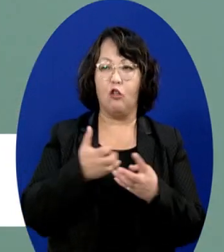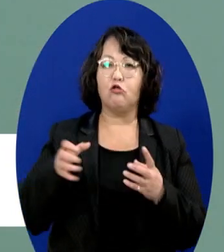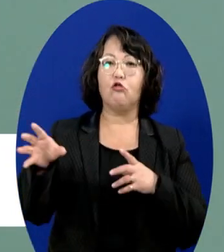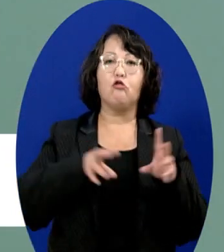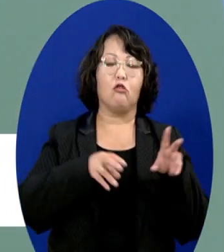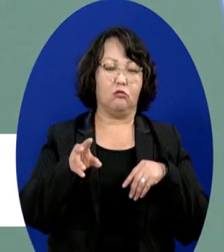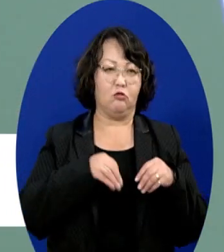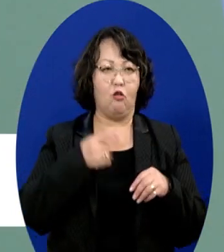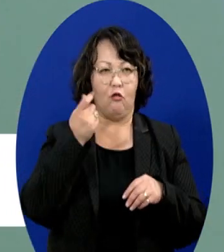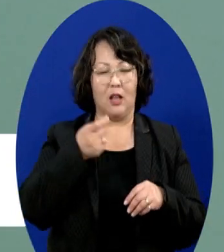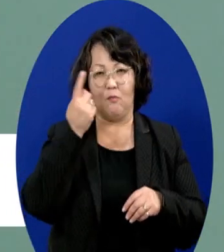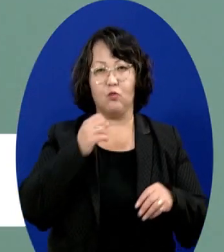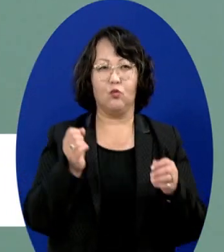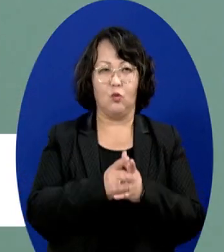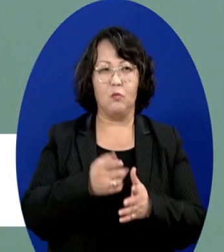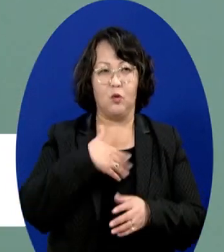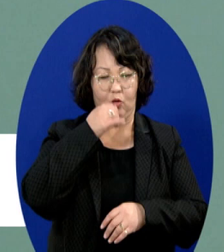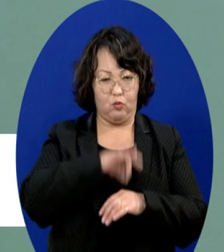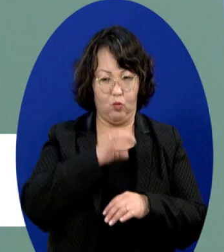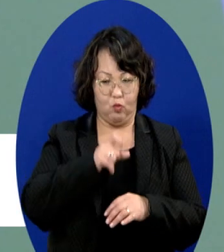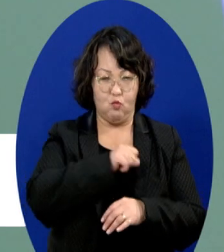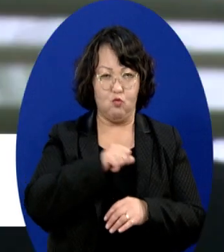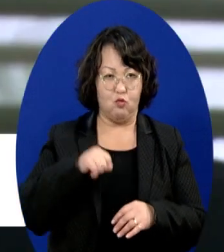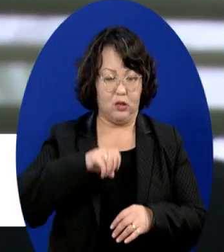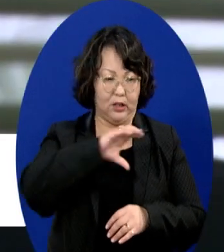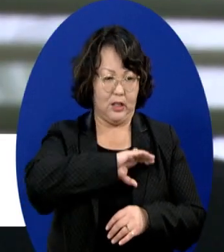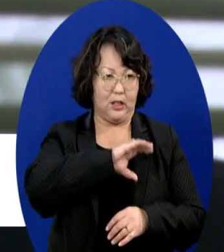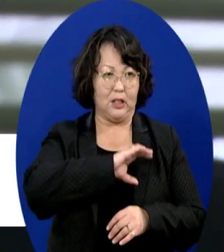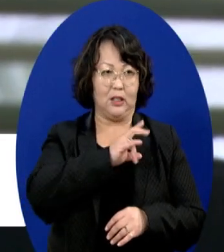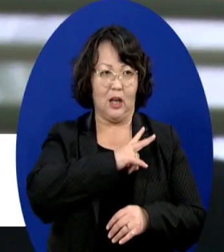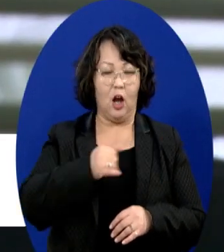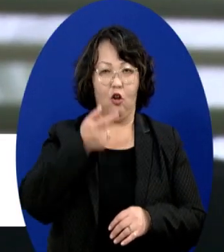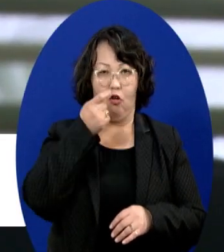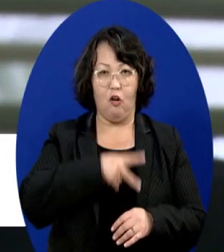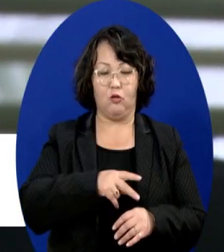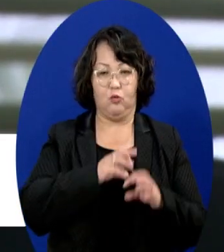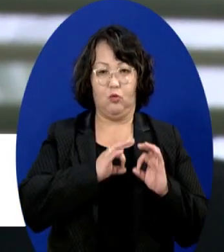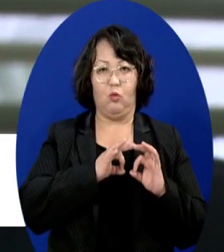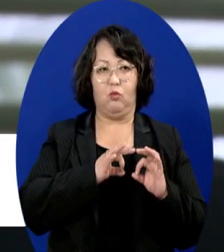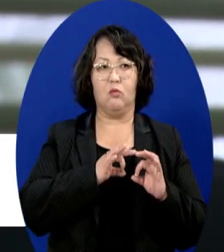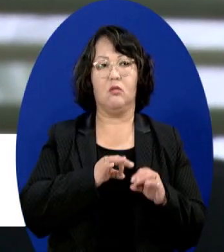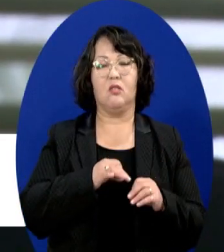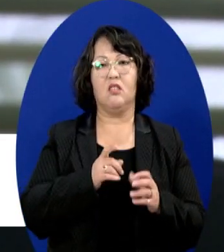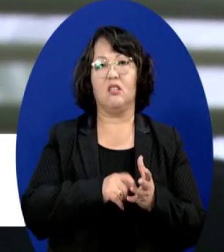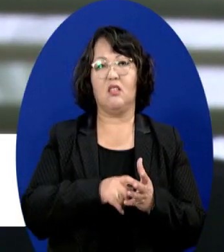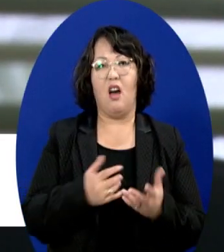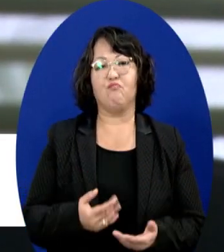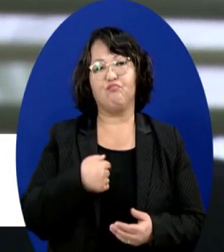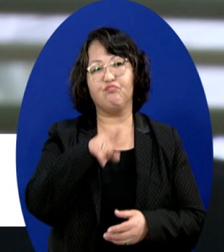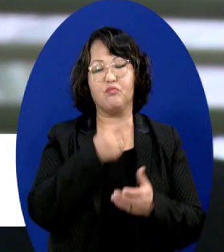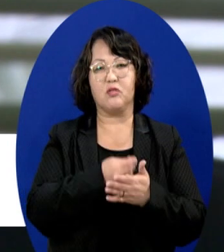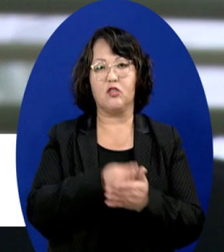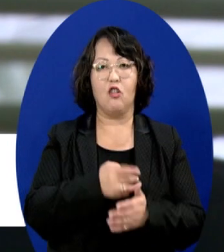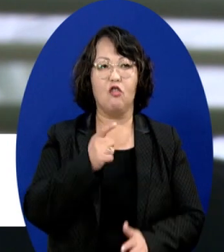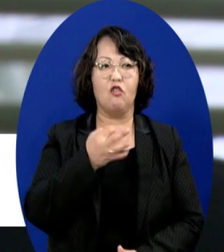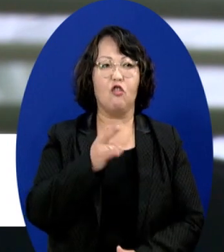тодорхой. Гэхдээ хамгийн чухал нь өвчтнөөс өөрөөс нь түүний сэтгэл санаанаас шалтгаалдаг гэдгийг түүний амьдралын жишээ харуулж байна. Ялангуяа хүүхний хорт хавдар